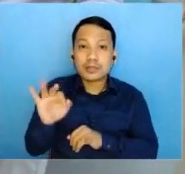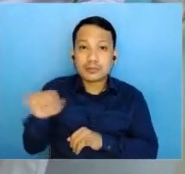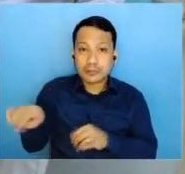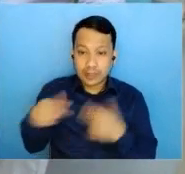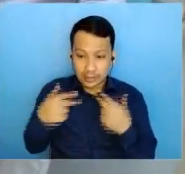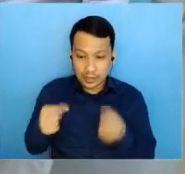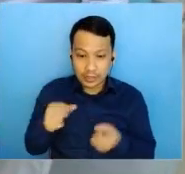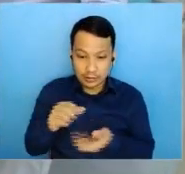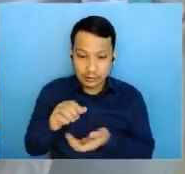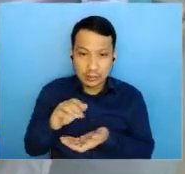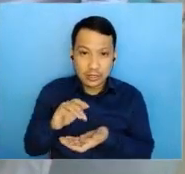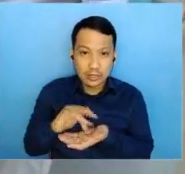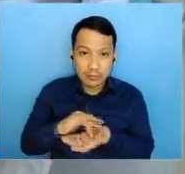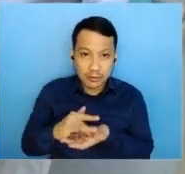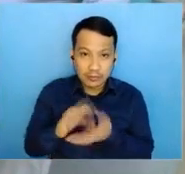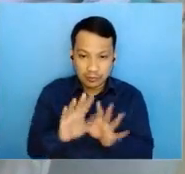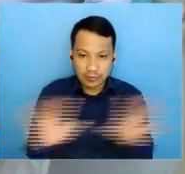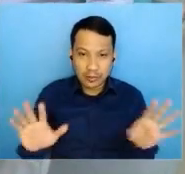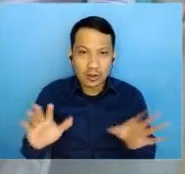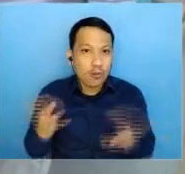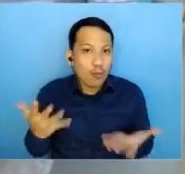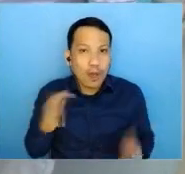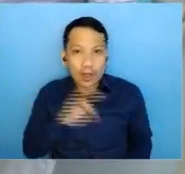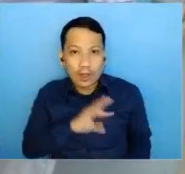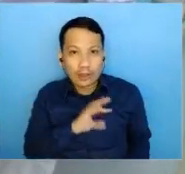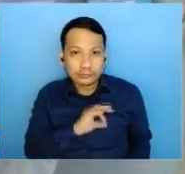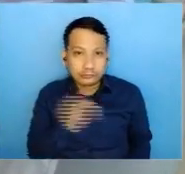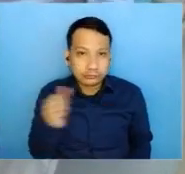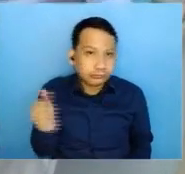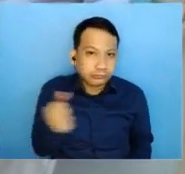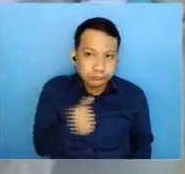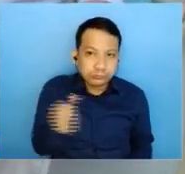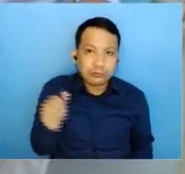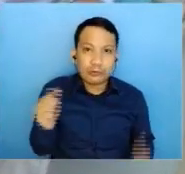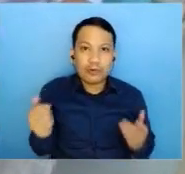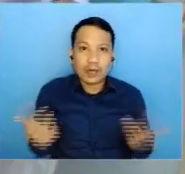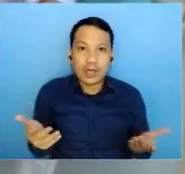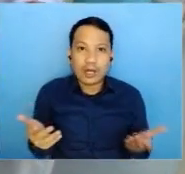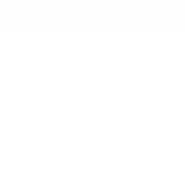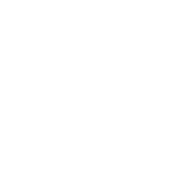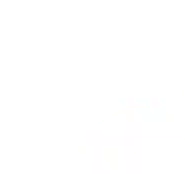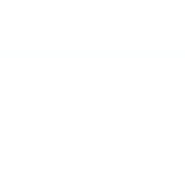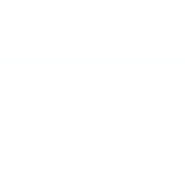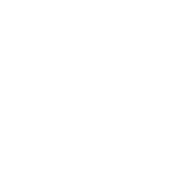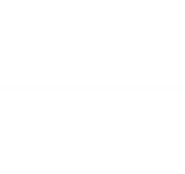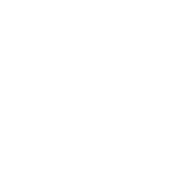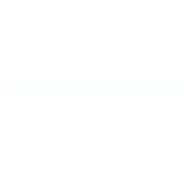hindi incentivized to work, to go to work every single day and risk their lives, wala rin. Mm-hmm.